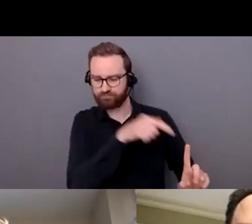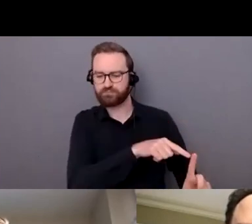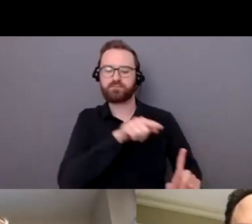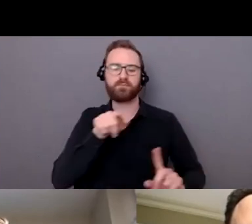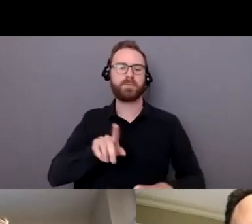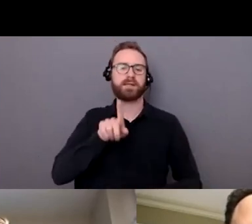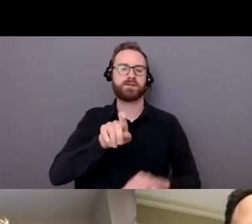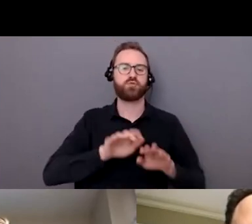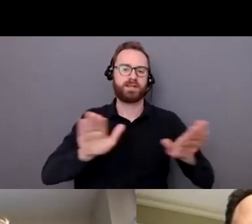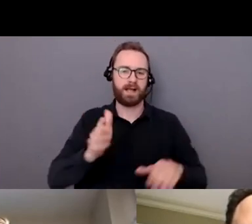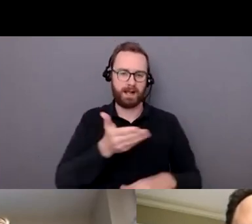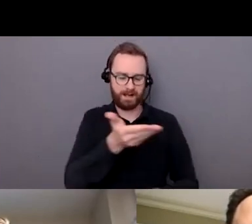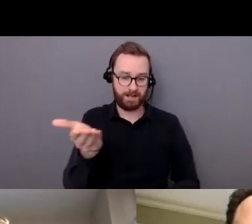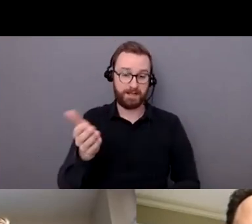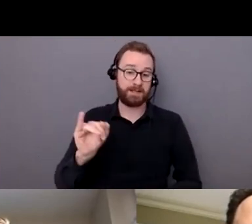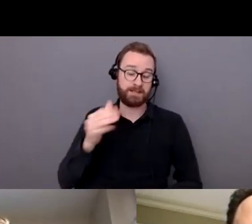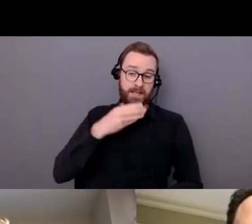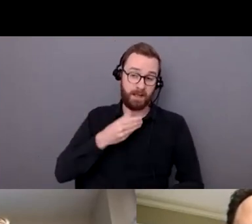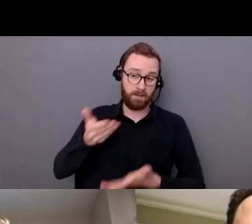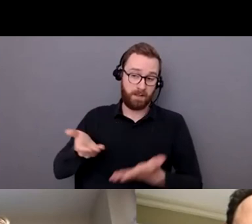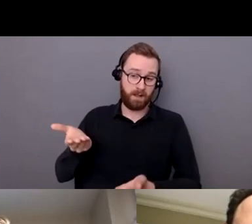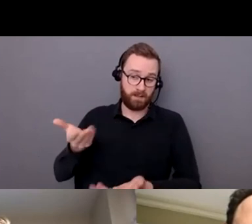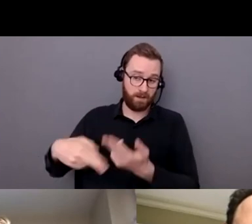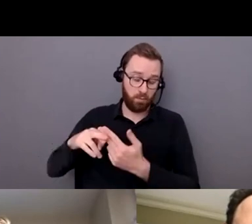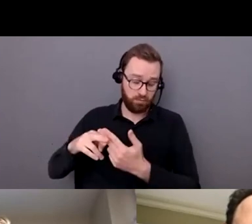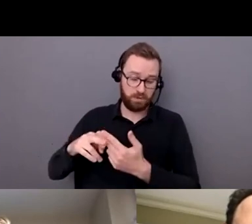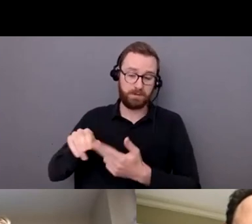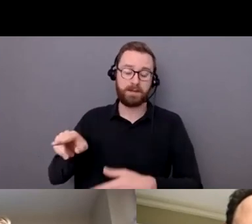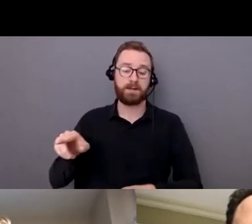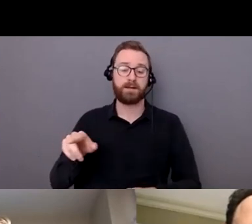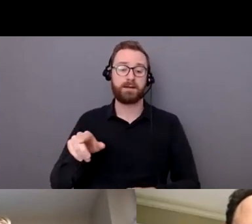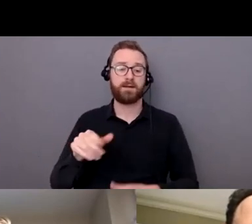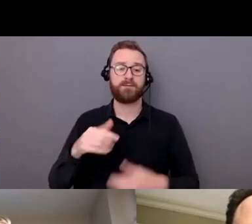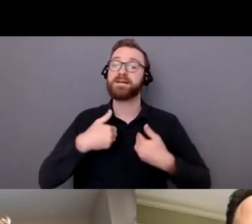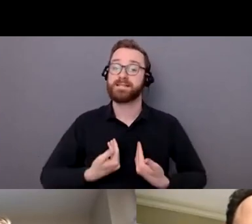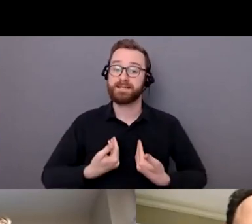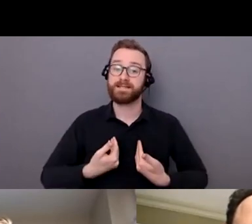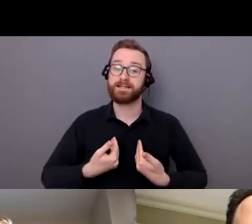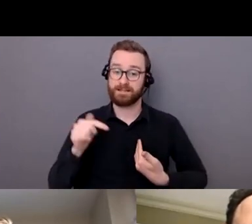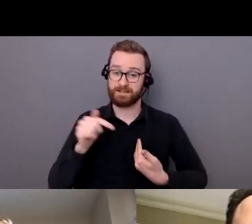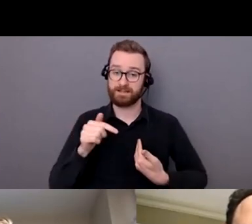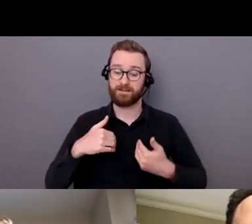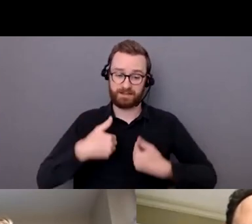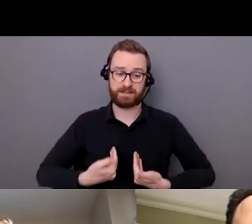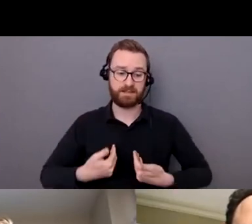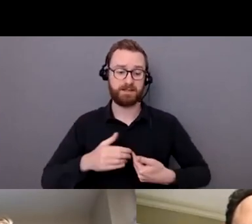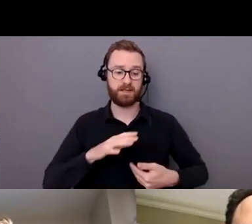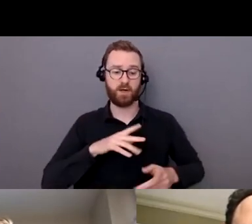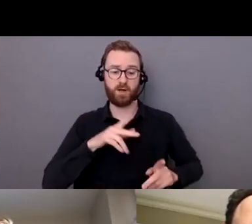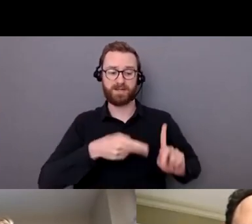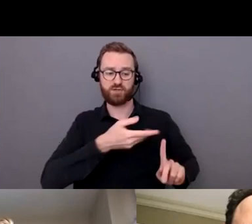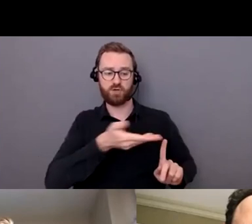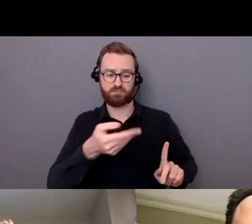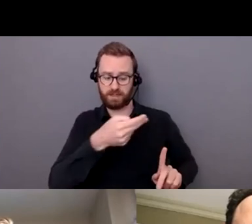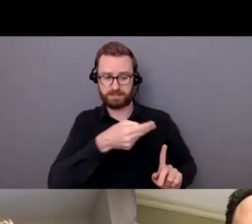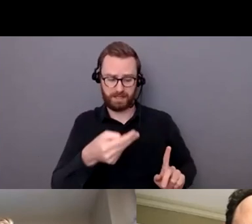Donc, peut-être Isabelle, la question de la fatigue pour certaines personnes en situation